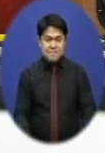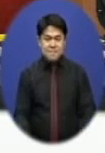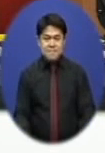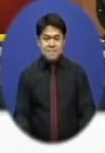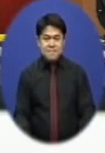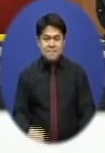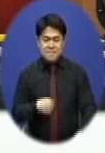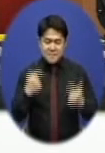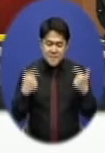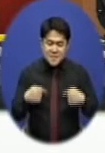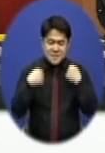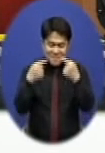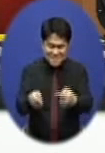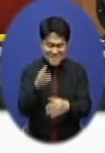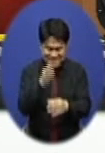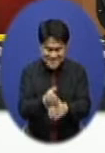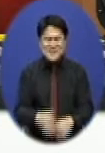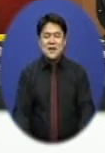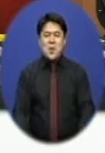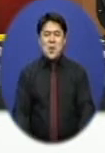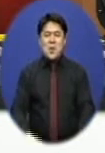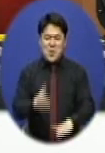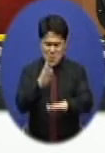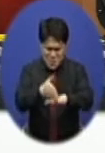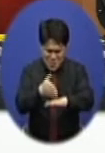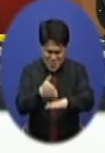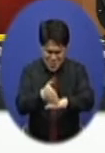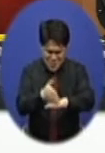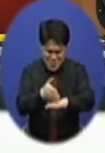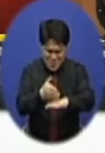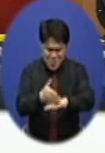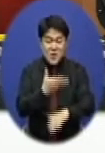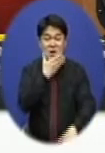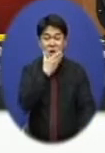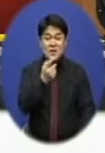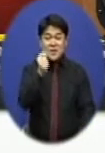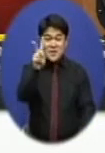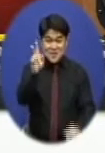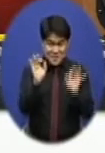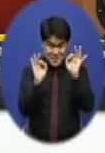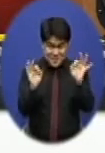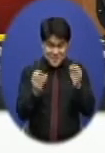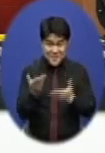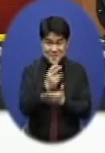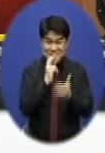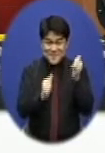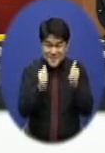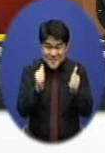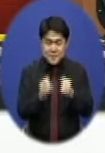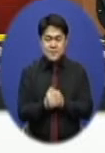제가 주기적으로 늘 참석하고 있습니다. 아이 고맙습니다. 아이고. 저희는 이제 복지 TV 방송국에 네. 이렇게 나눔 노래자랑인데